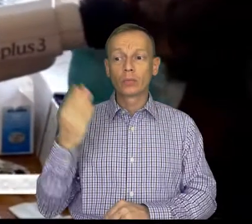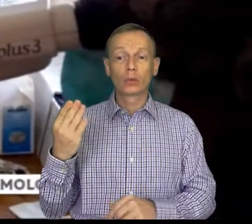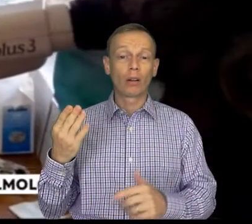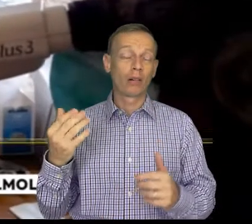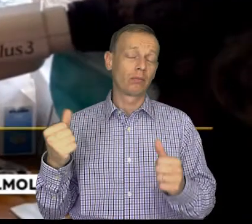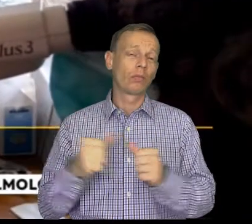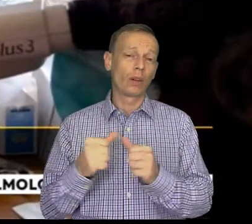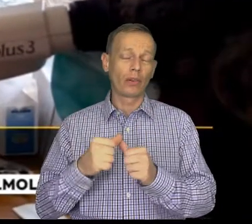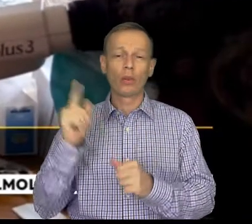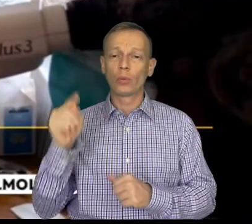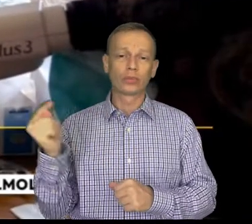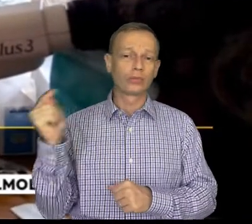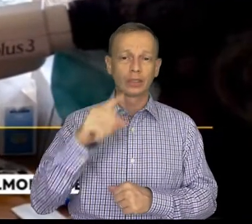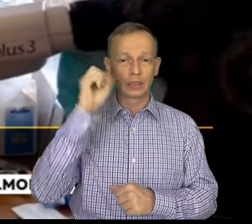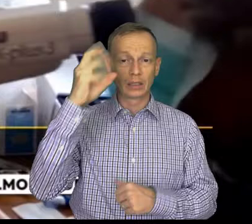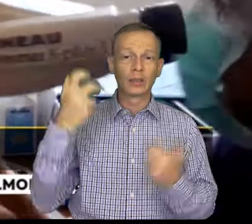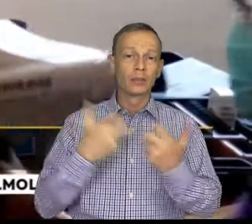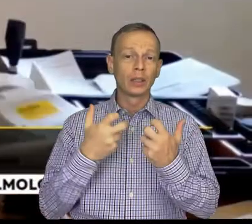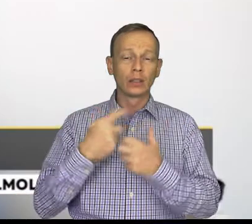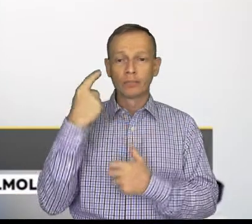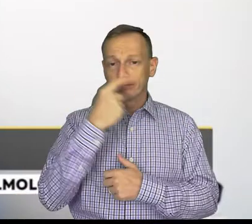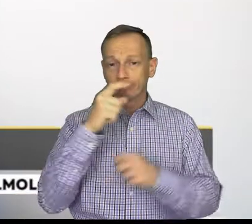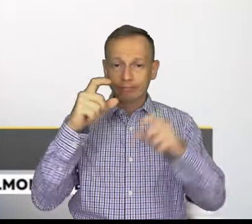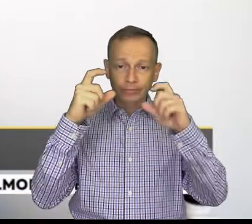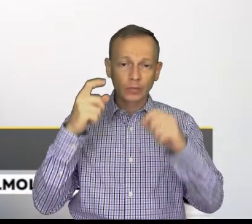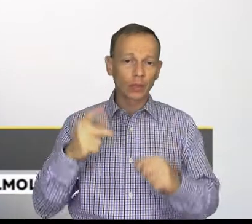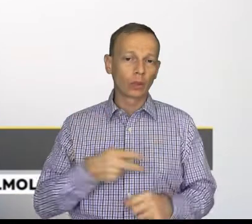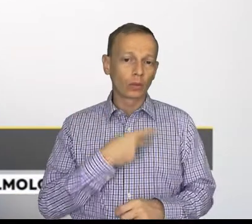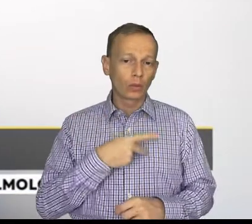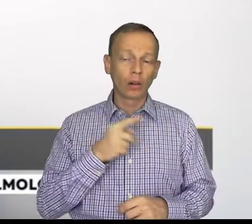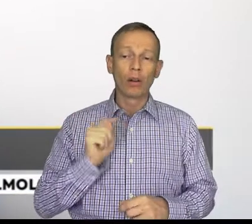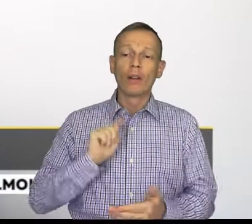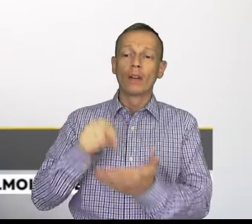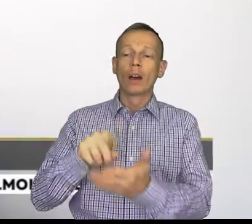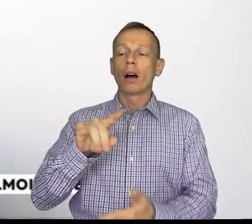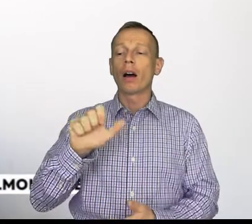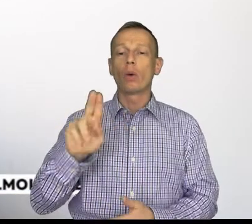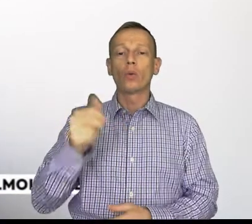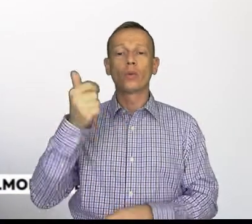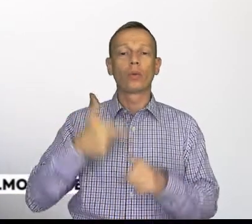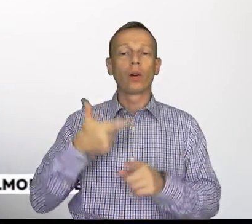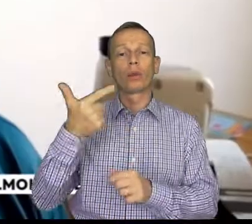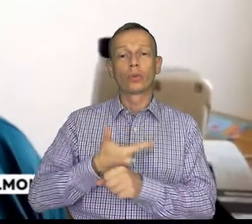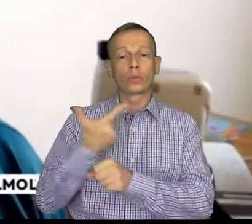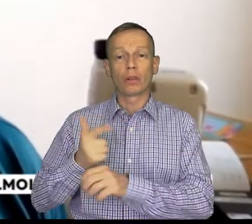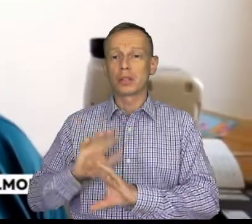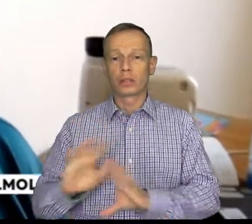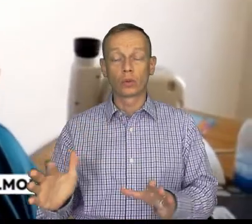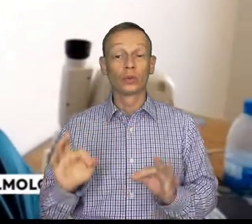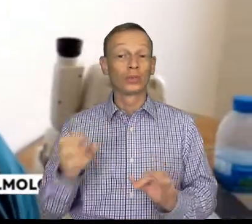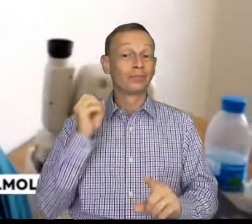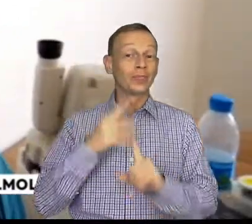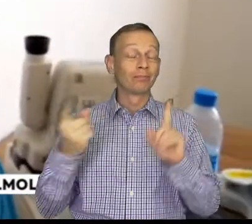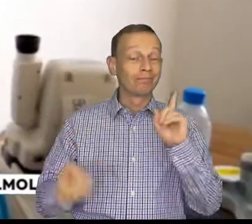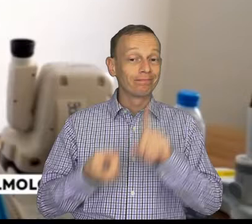Comme les ophtalmologues, par exemple, ils ne viennent à Hao que tous les 2 ans. C'est le cas donc avec cette mission exceptionnelle. L'occasion